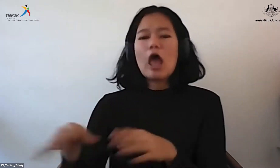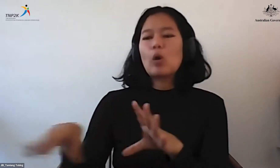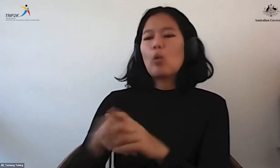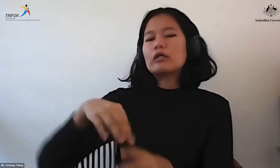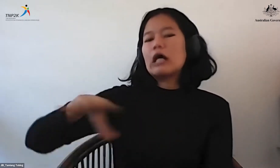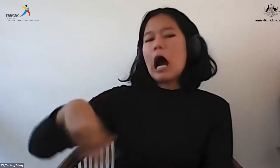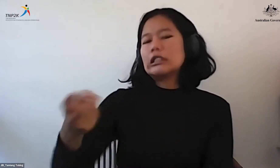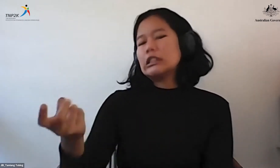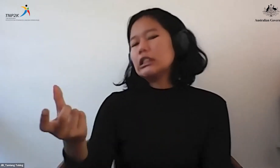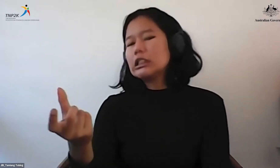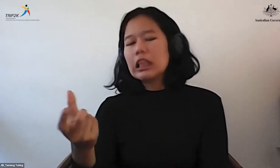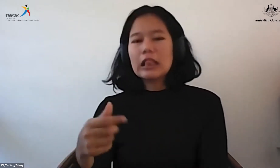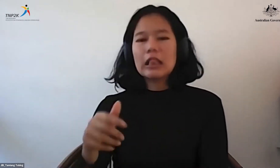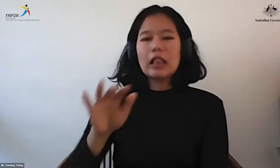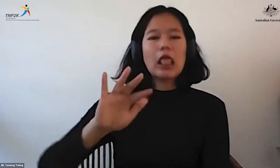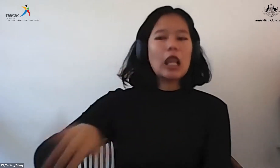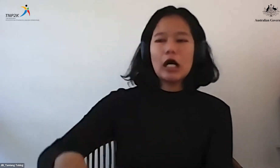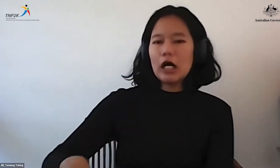itu kecil sehingga